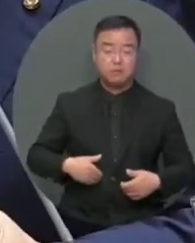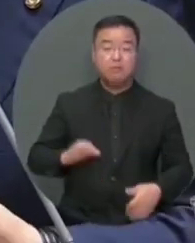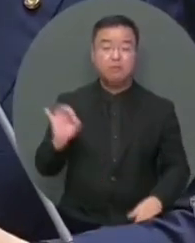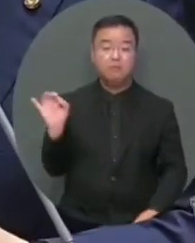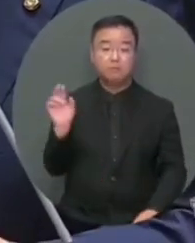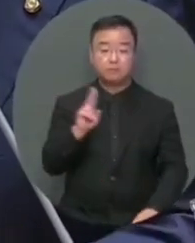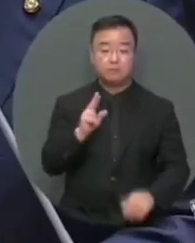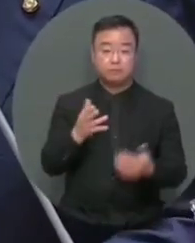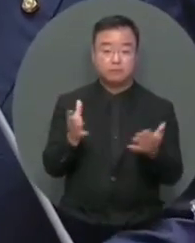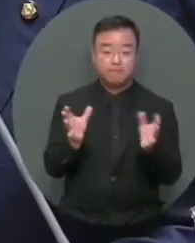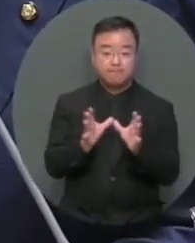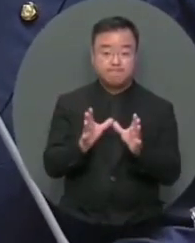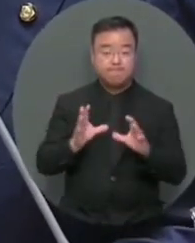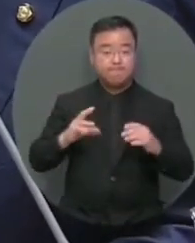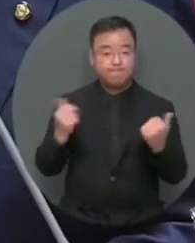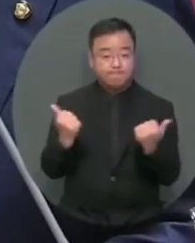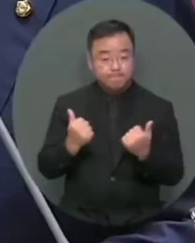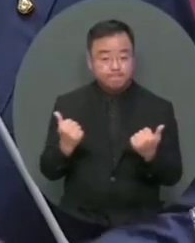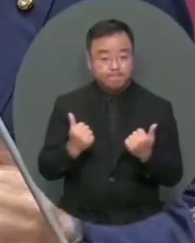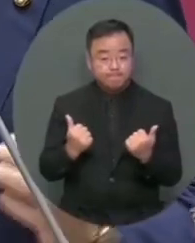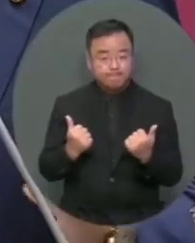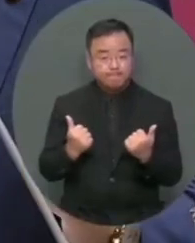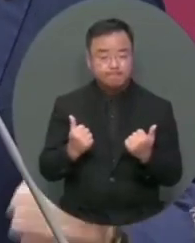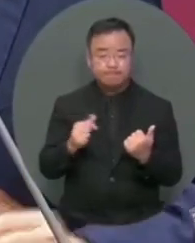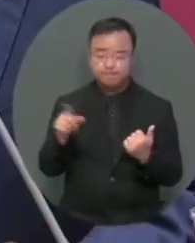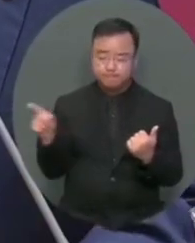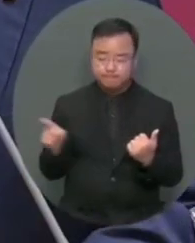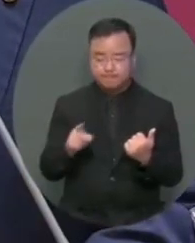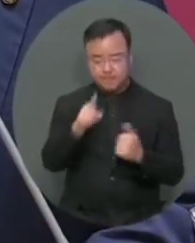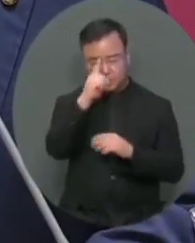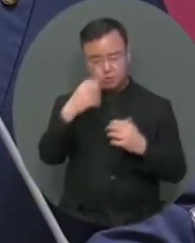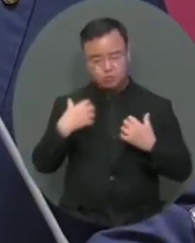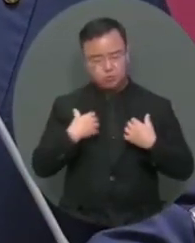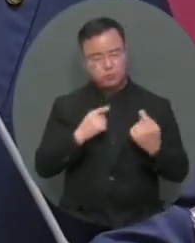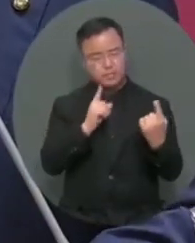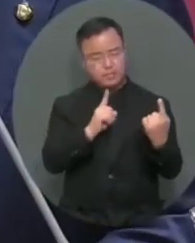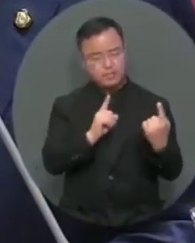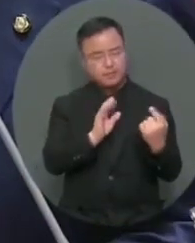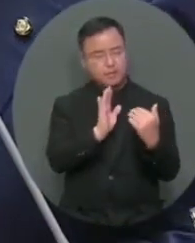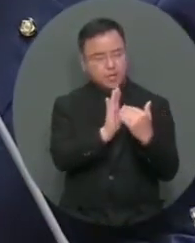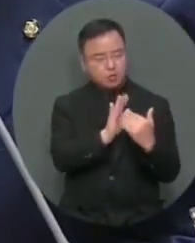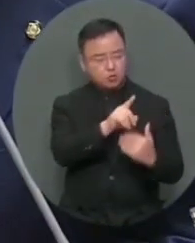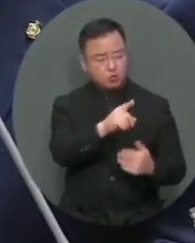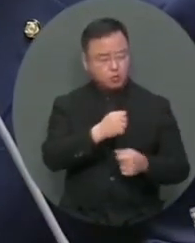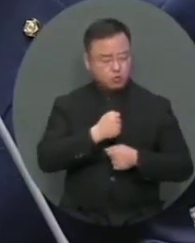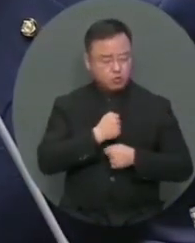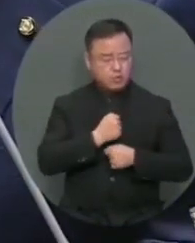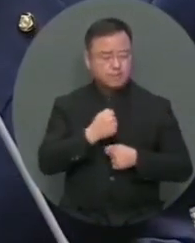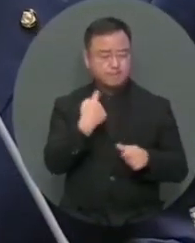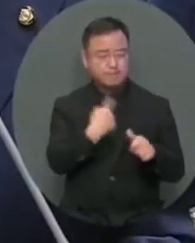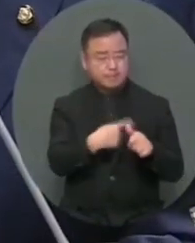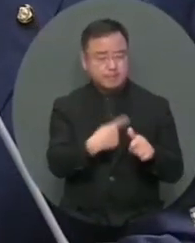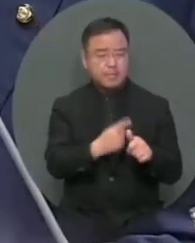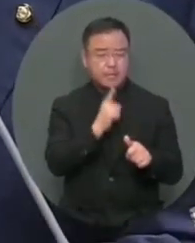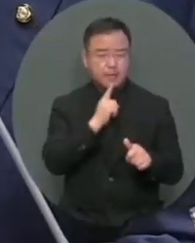야당이 국회가 대통령과 정부를 견제하고 비판하는 것은 자유민주주의 기본 질서에 속하는 일이지